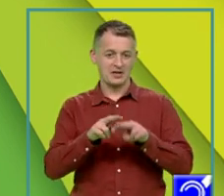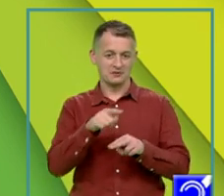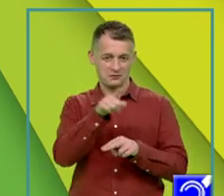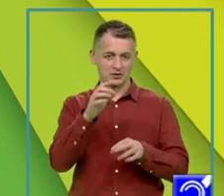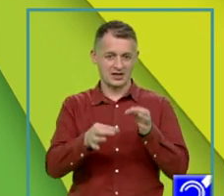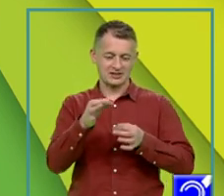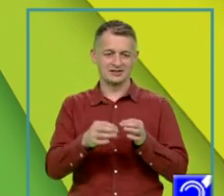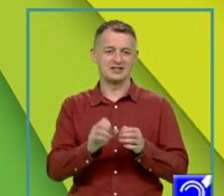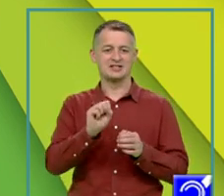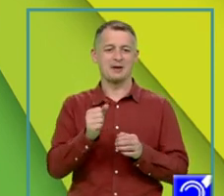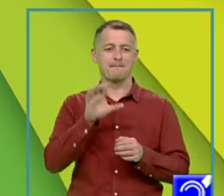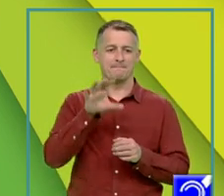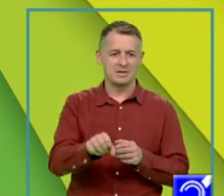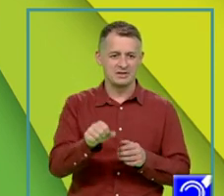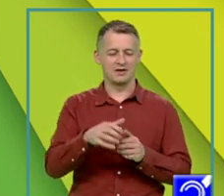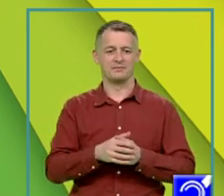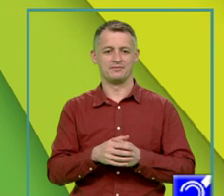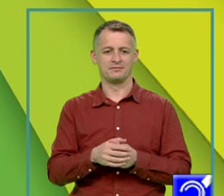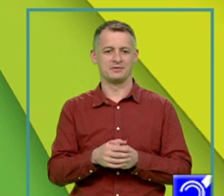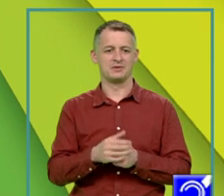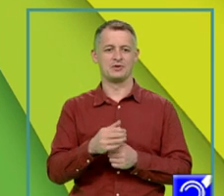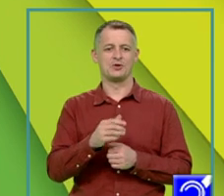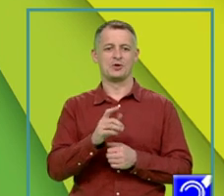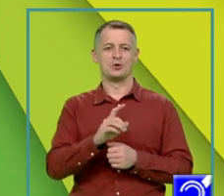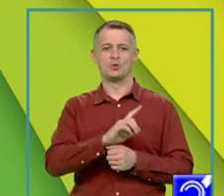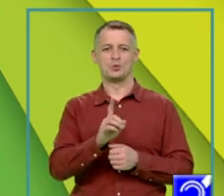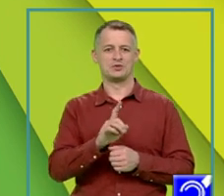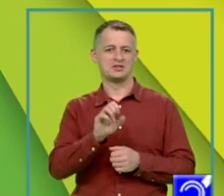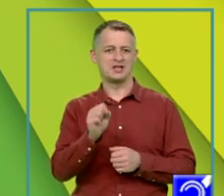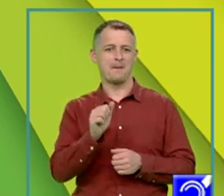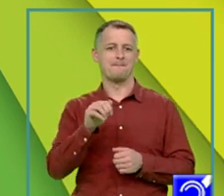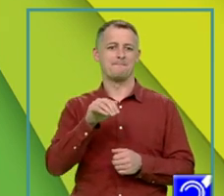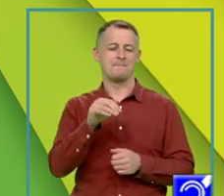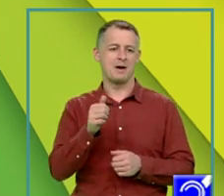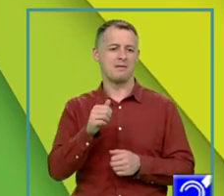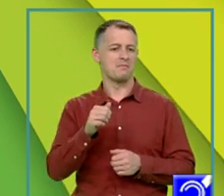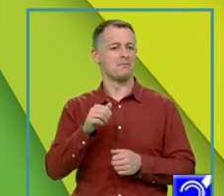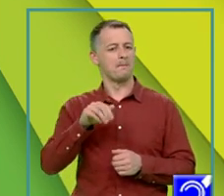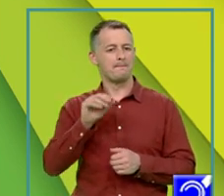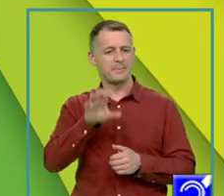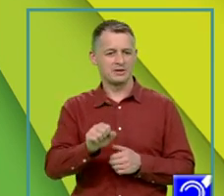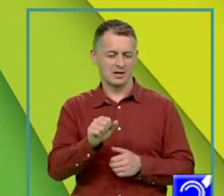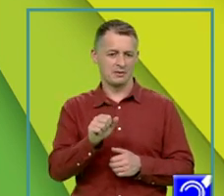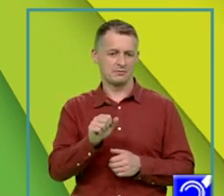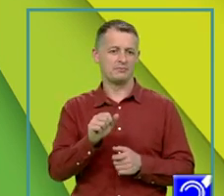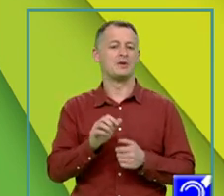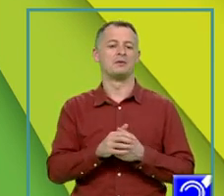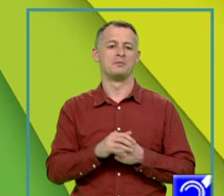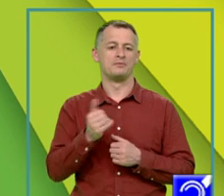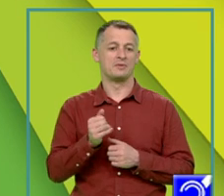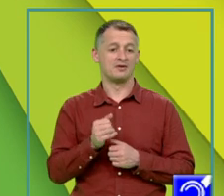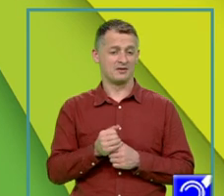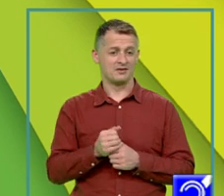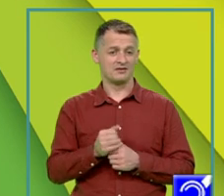și anume să prindă nu vreau să vii să mă prindă mătușa să prindă Da este la conjunctiv prezent